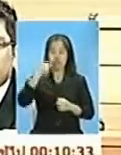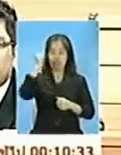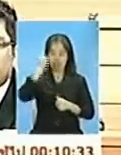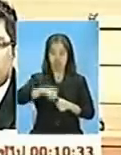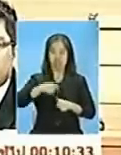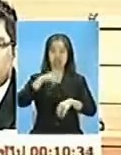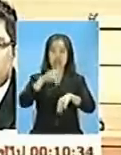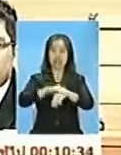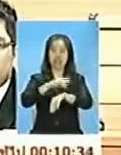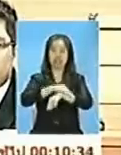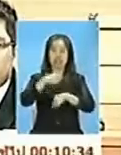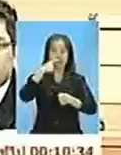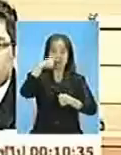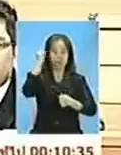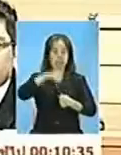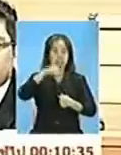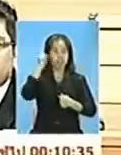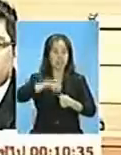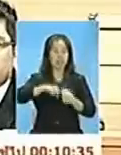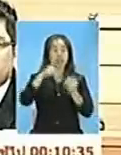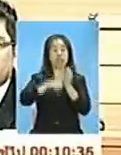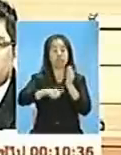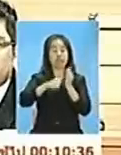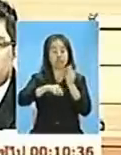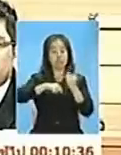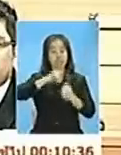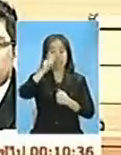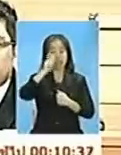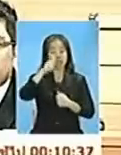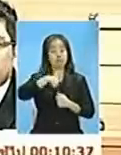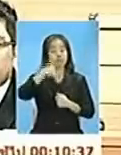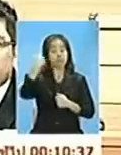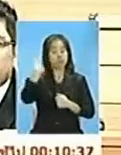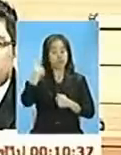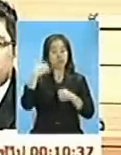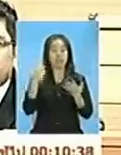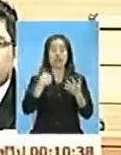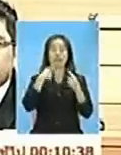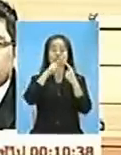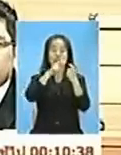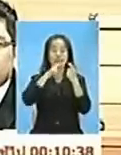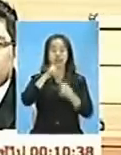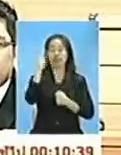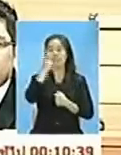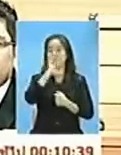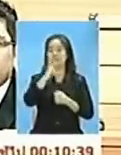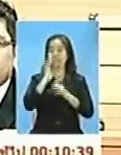เด็กสี่ขวบก็รู้เสียภาษีเอาอย่างนี้ประธานอย่าไปต่อล้อต่อเถียง